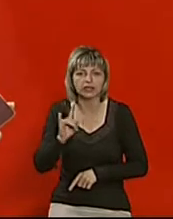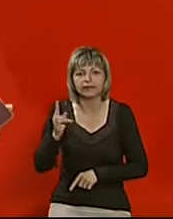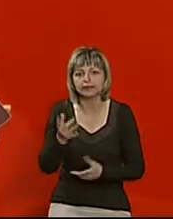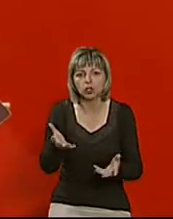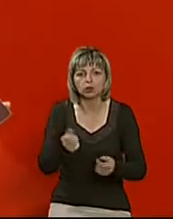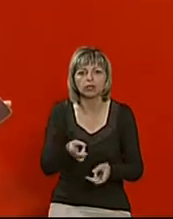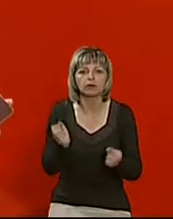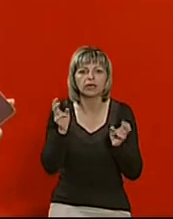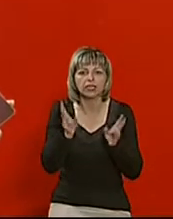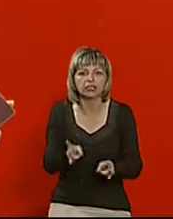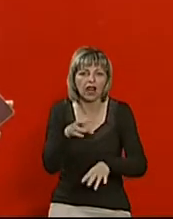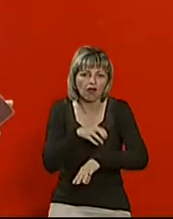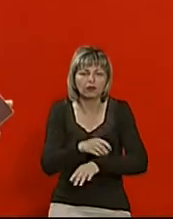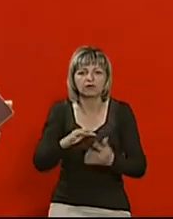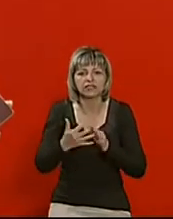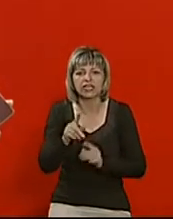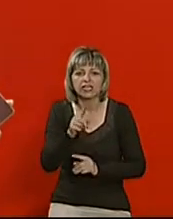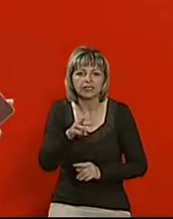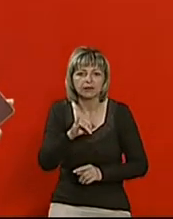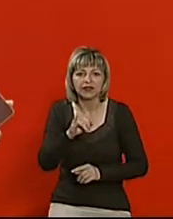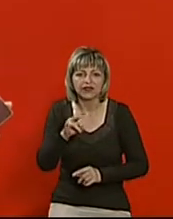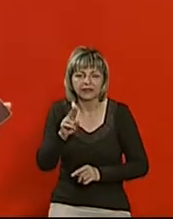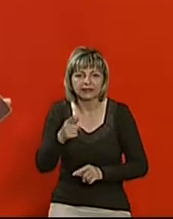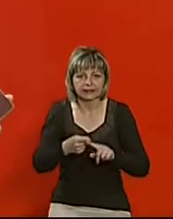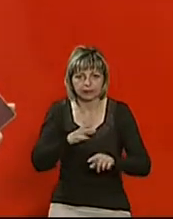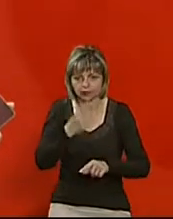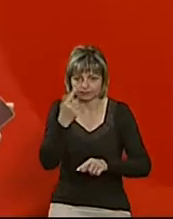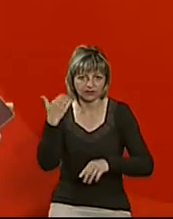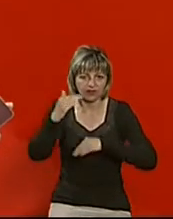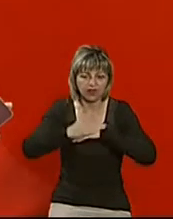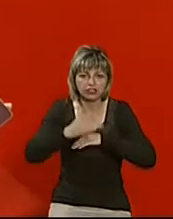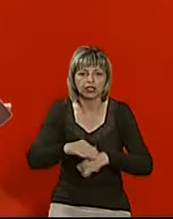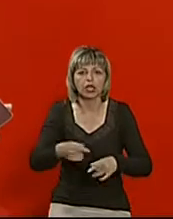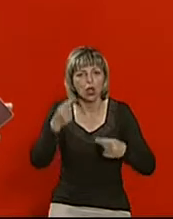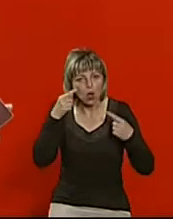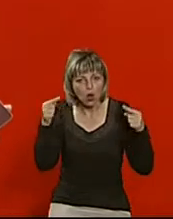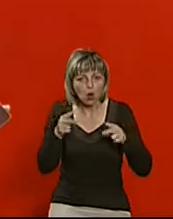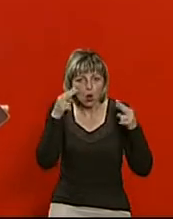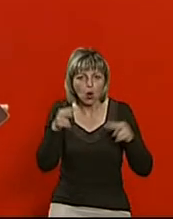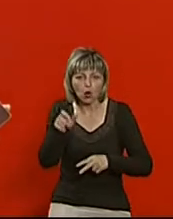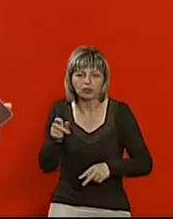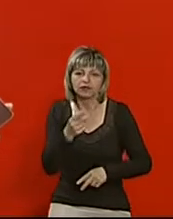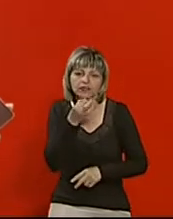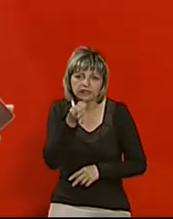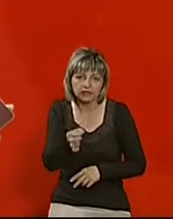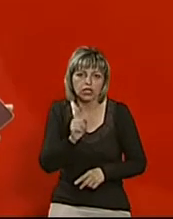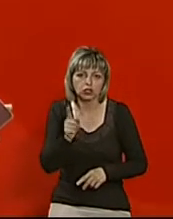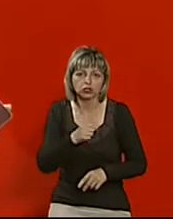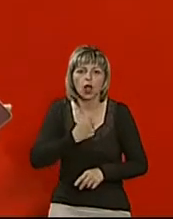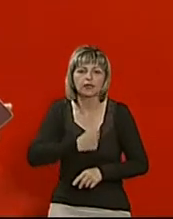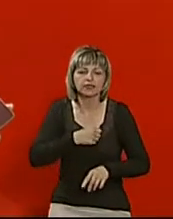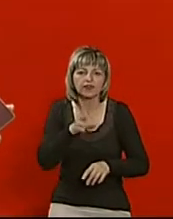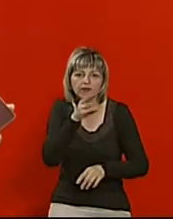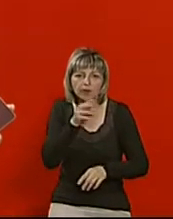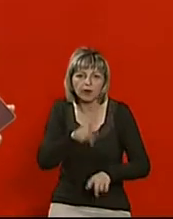отримала травму у селі Зміїнець. Усе сталося напередодні ввечері. Очевидці розповіли Суспільному, що агресивний пес бігав